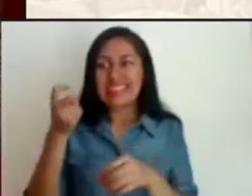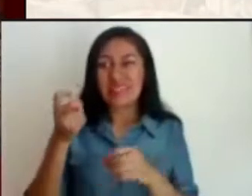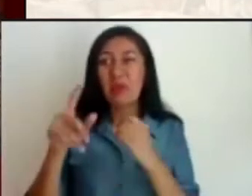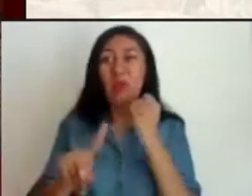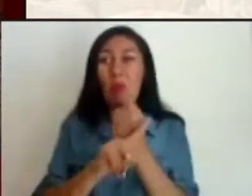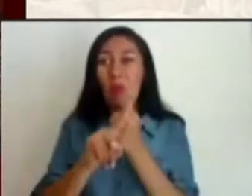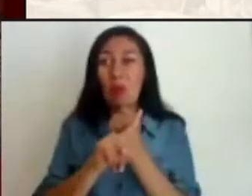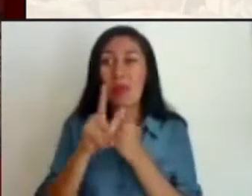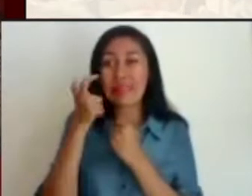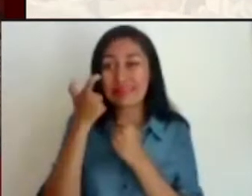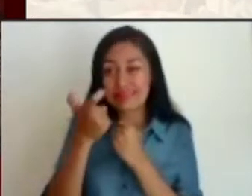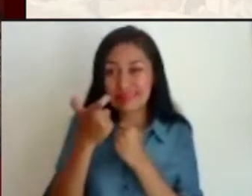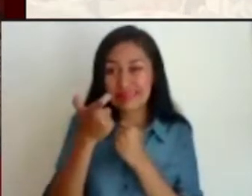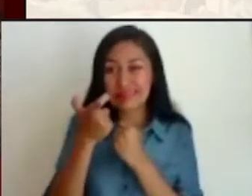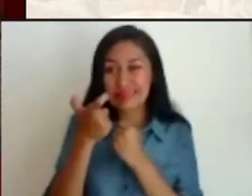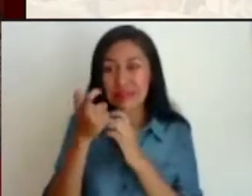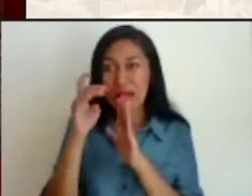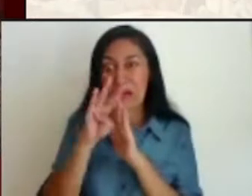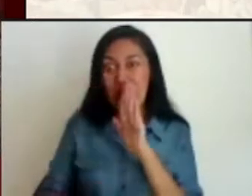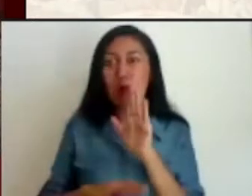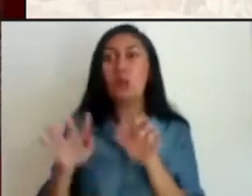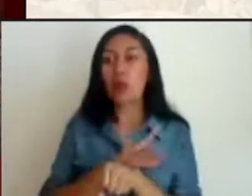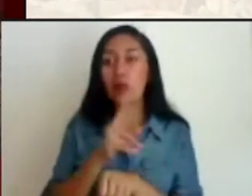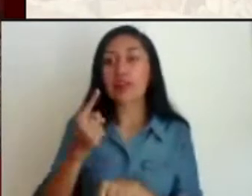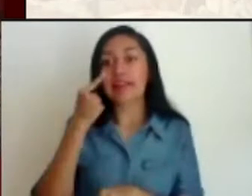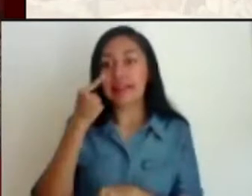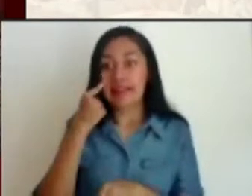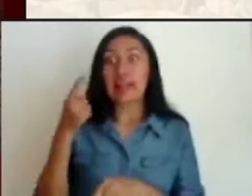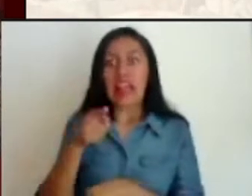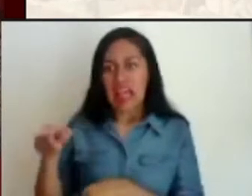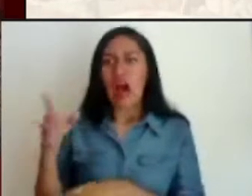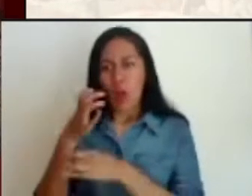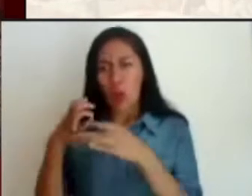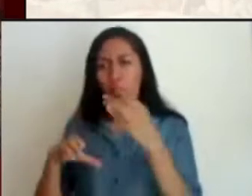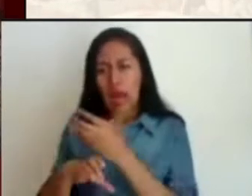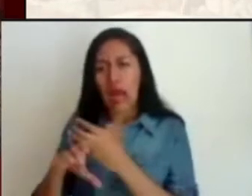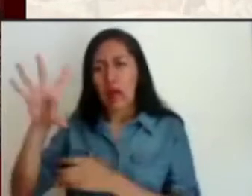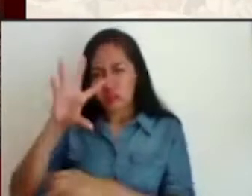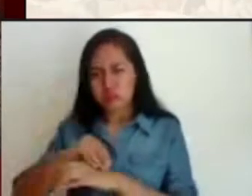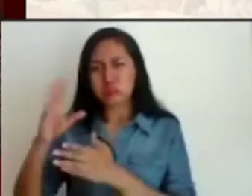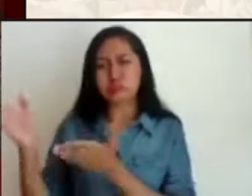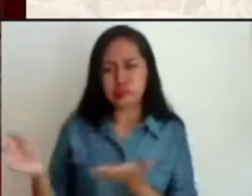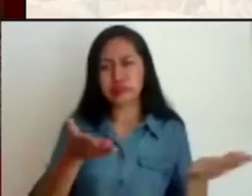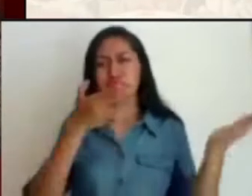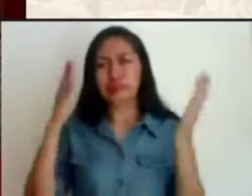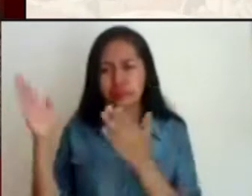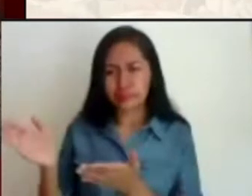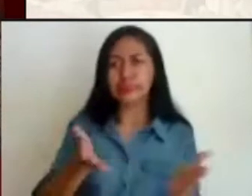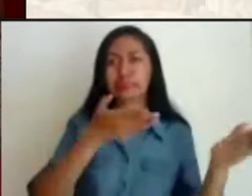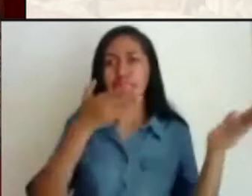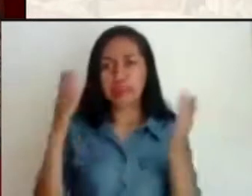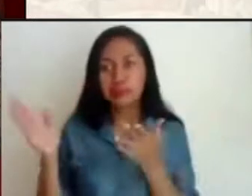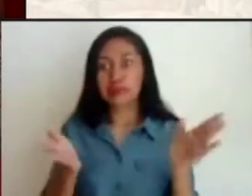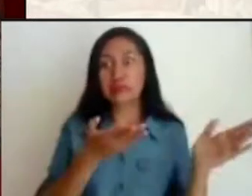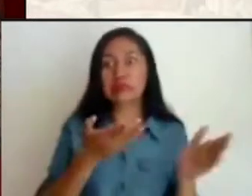precios muy altos que consideraban todo el tiempo que se perdía en esperar para que se demostrara que no llevaban